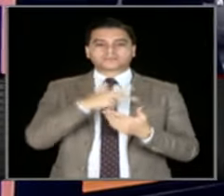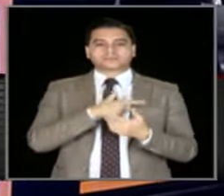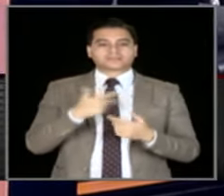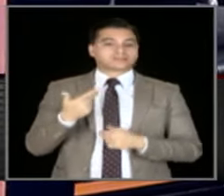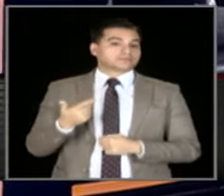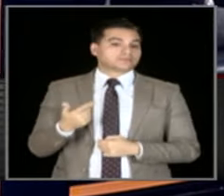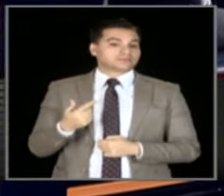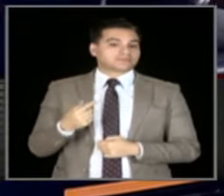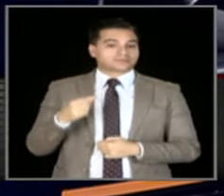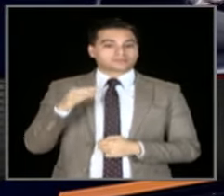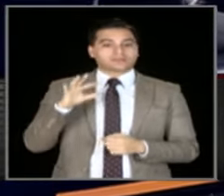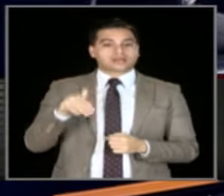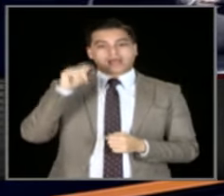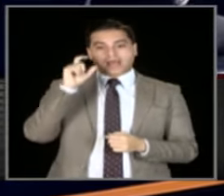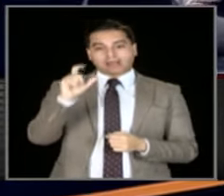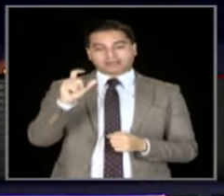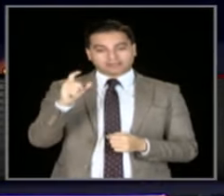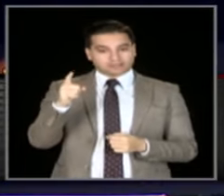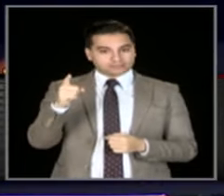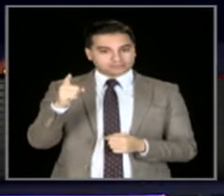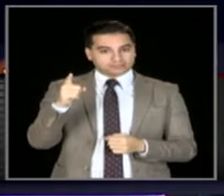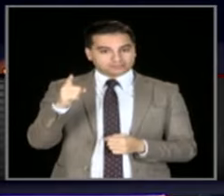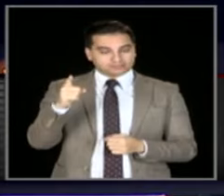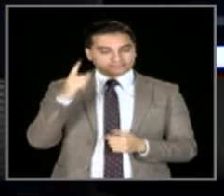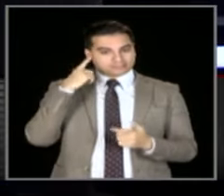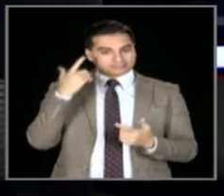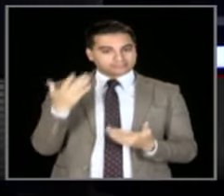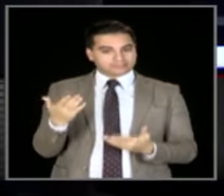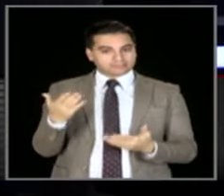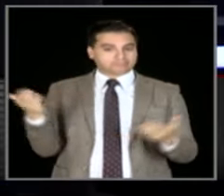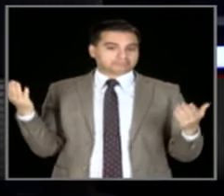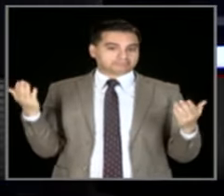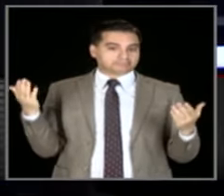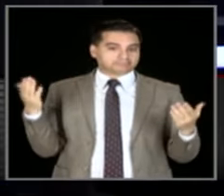ما هي عاصمة الدولة الرستومية؟